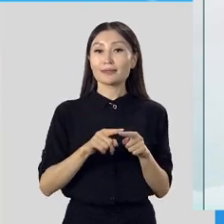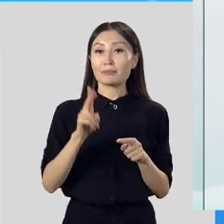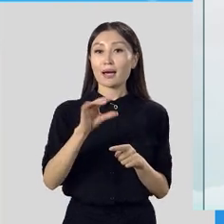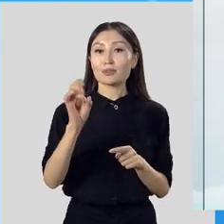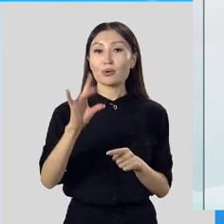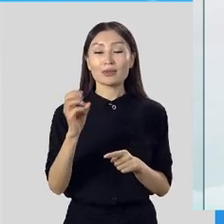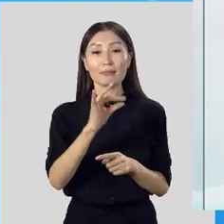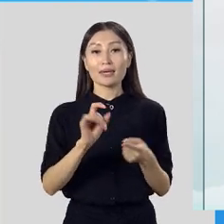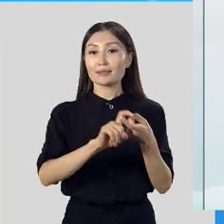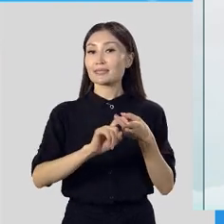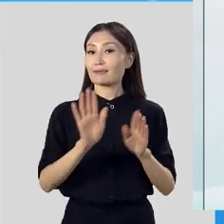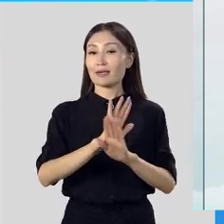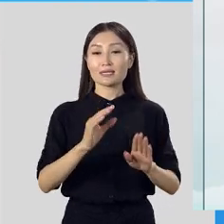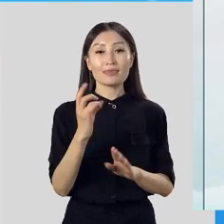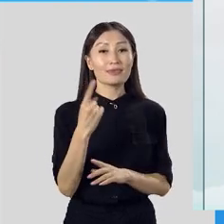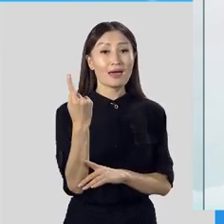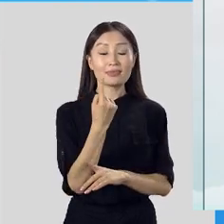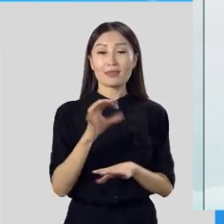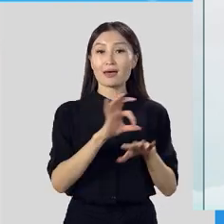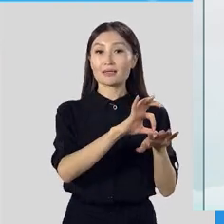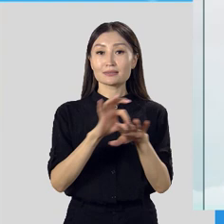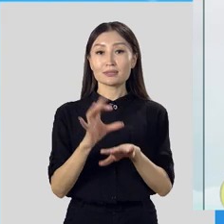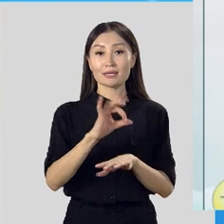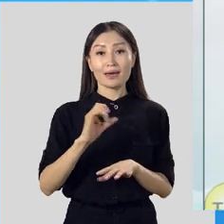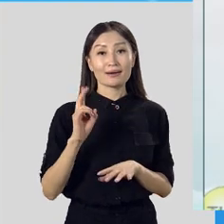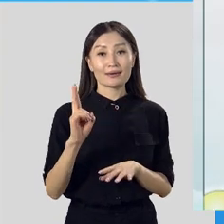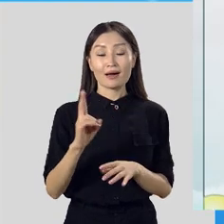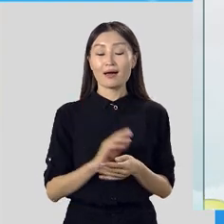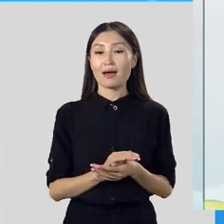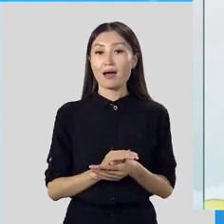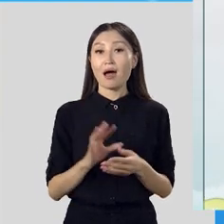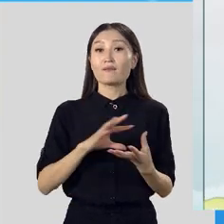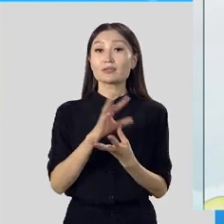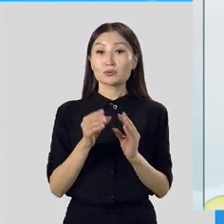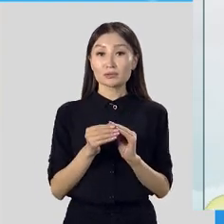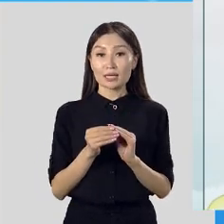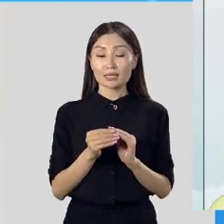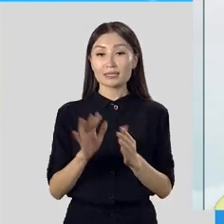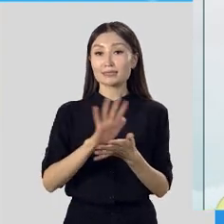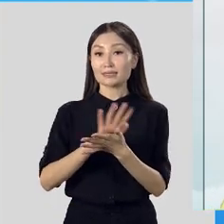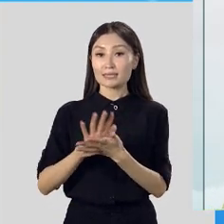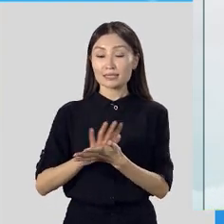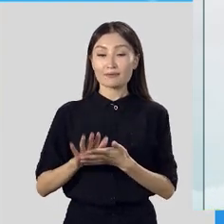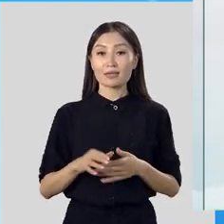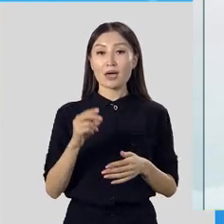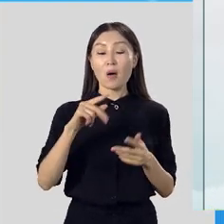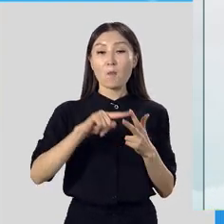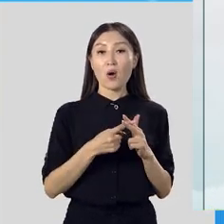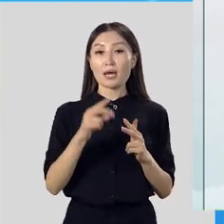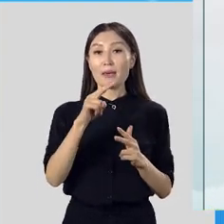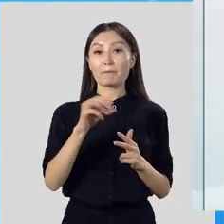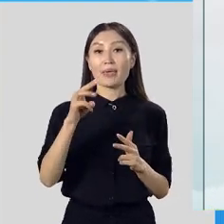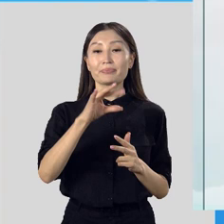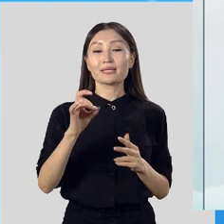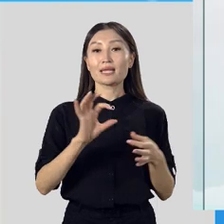кодонами не связывается ни одна транспортная РНК. В результате синтезированная полипептидная